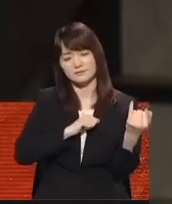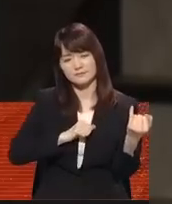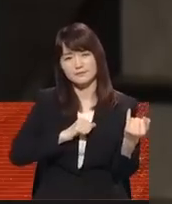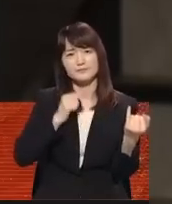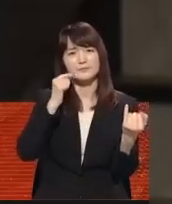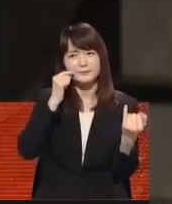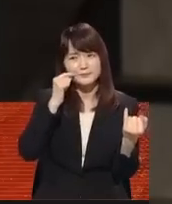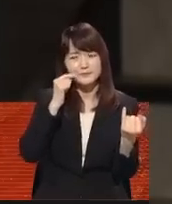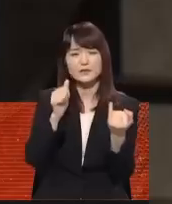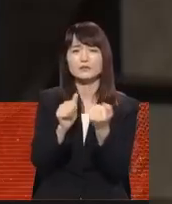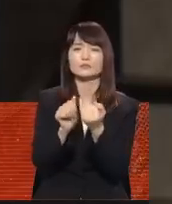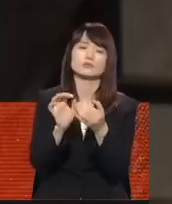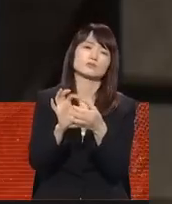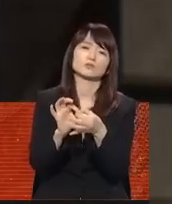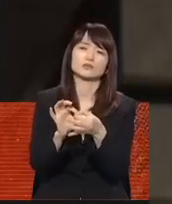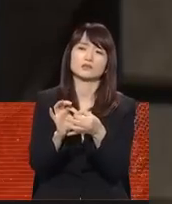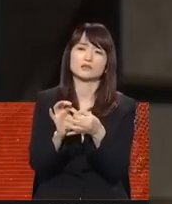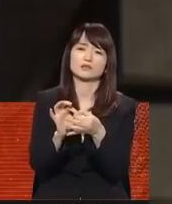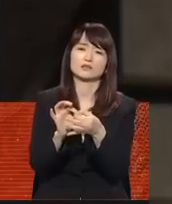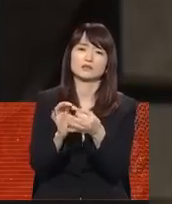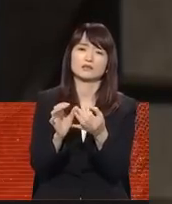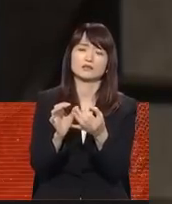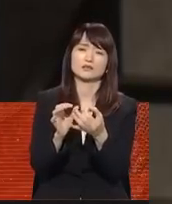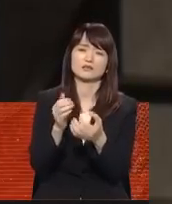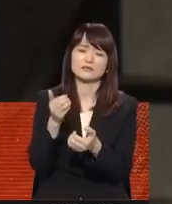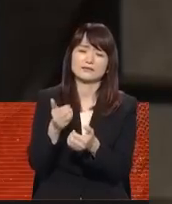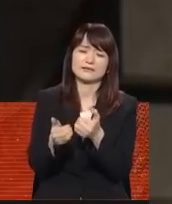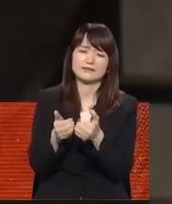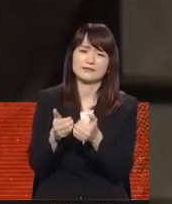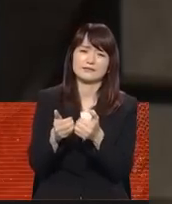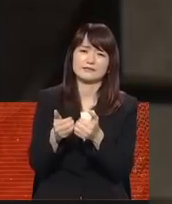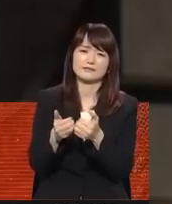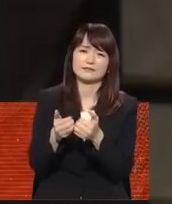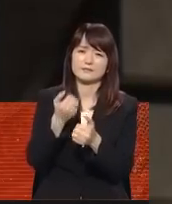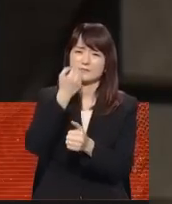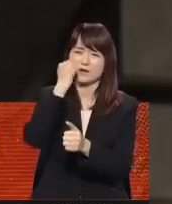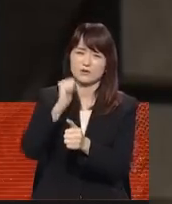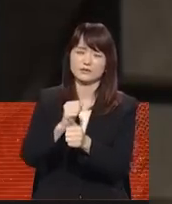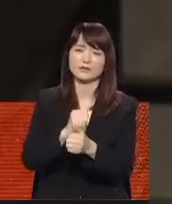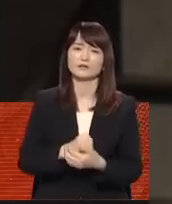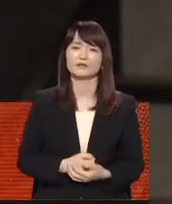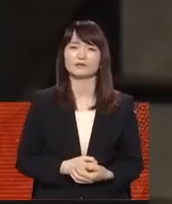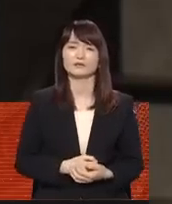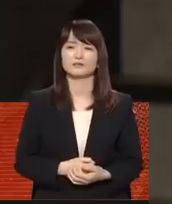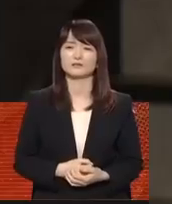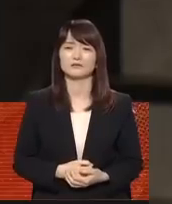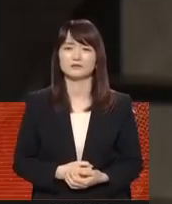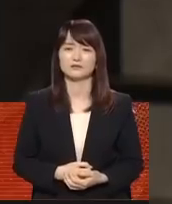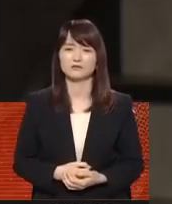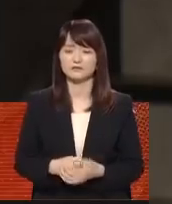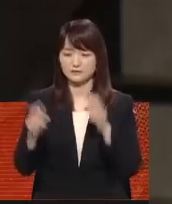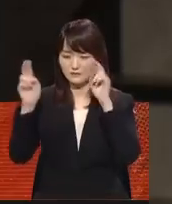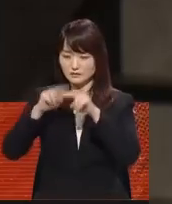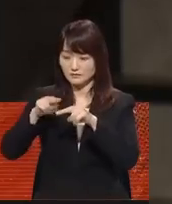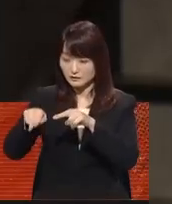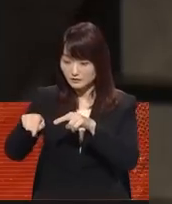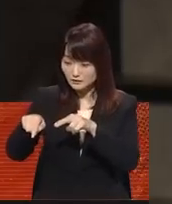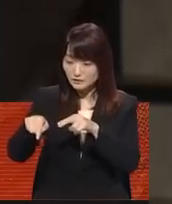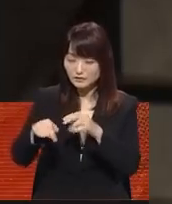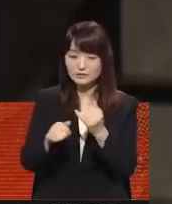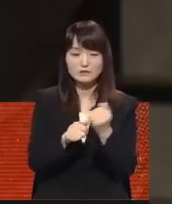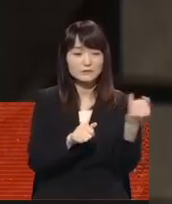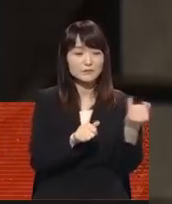못해서이 부부관계는 불보듯이 뻔한 관계가 될 거예요 그래서이 퇴사하는 문제에 대해서이 남편과 아내가 진지하게